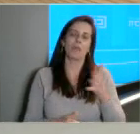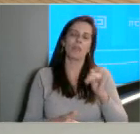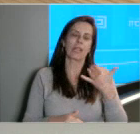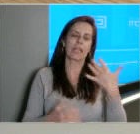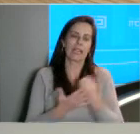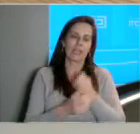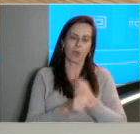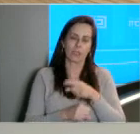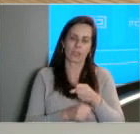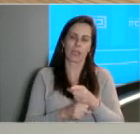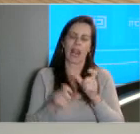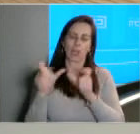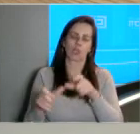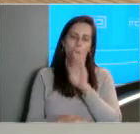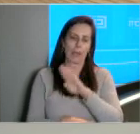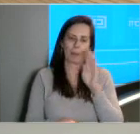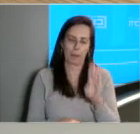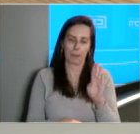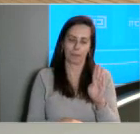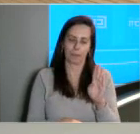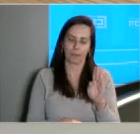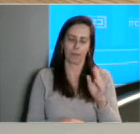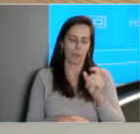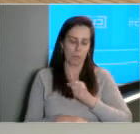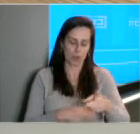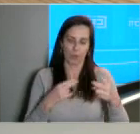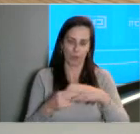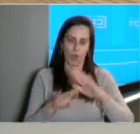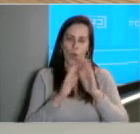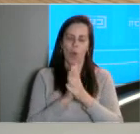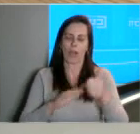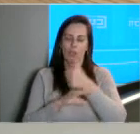שהם כן הצליחו לעשות זה לחסום את נתניהו. בשבוע הקרוב בעצם